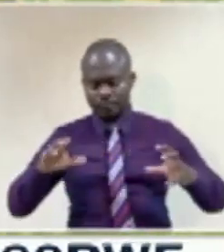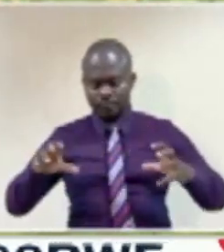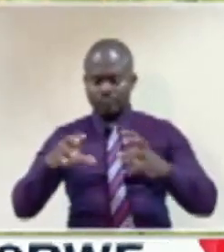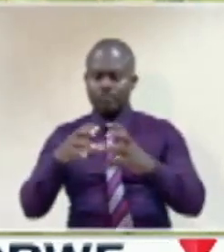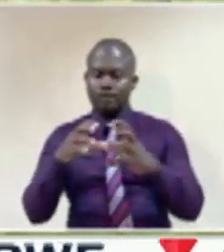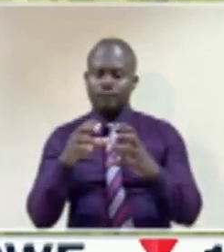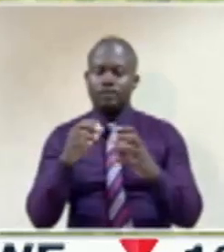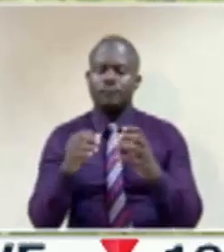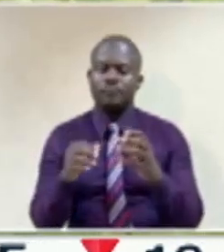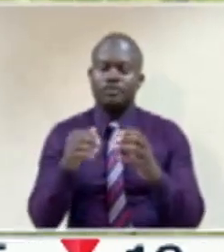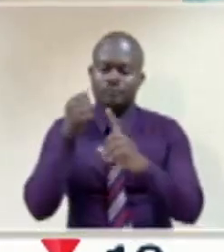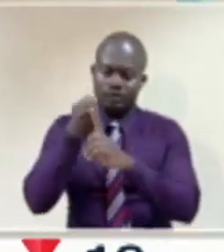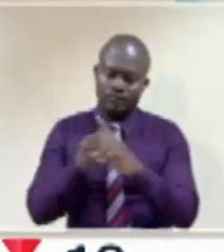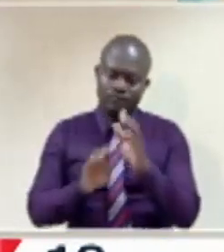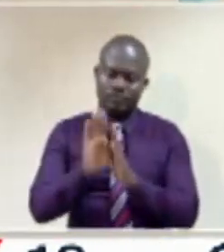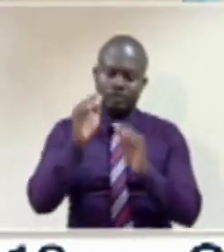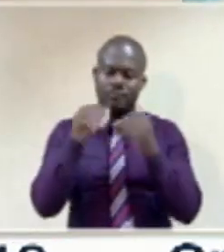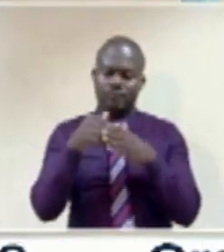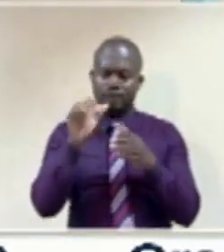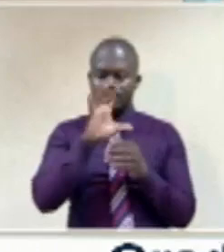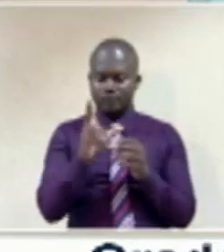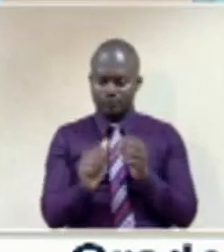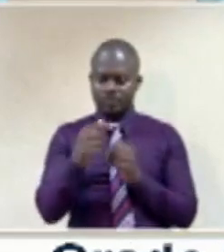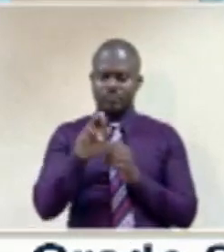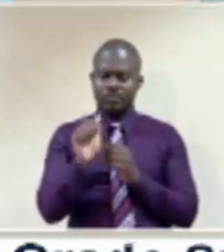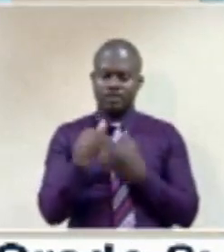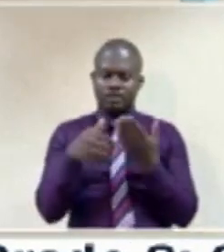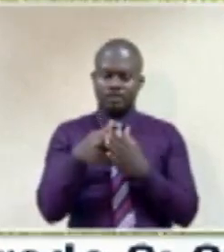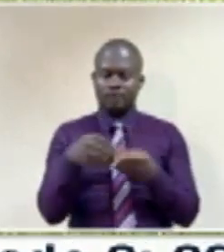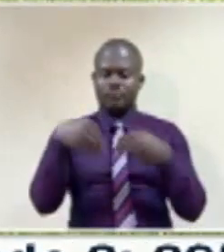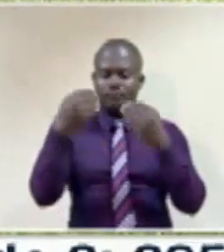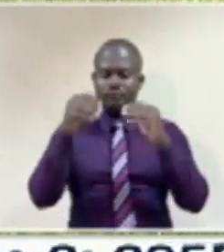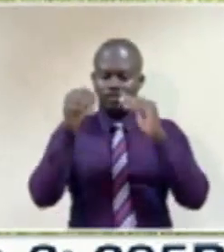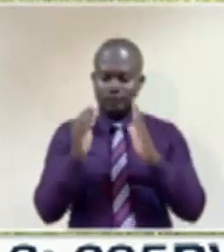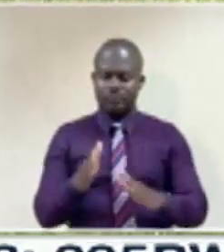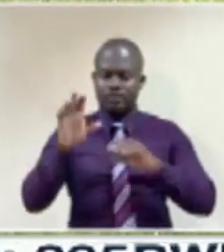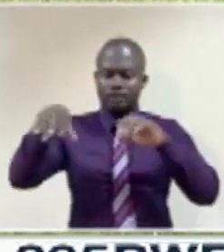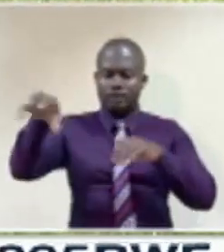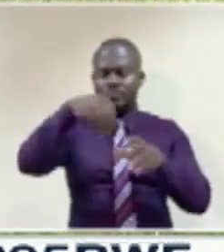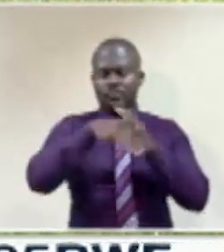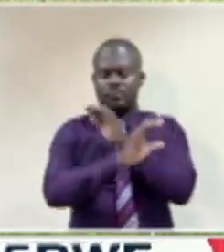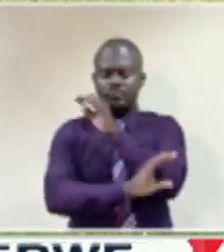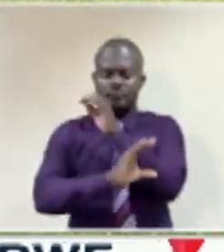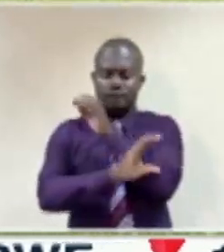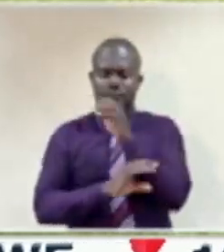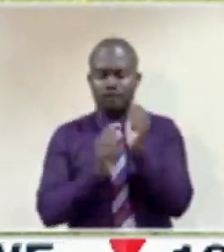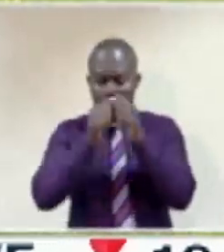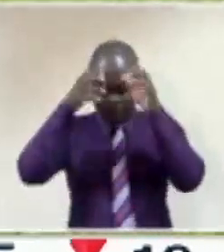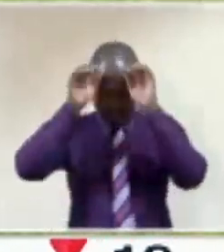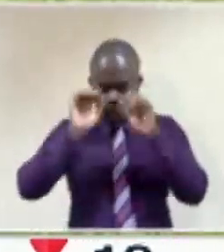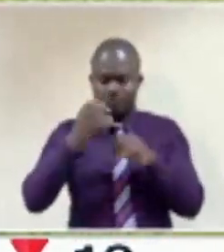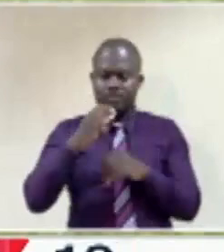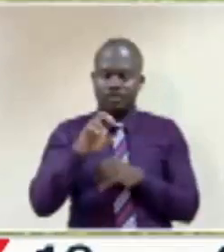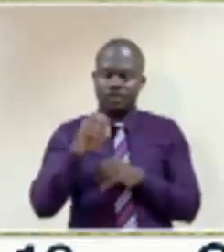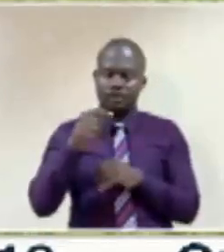riharanira iterambere ry'ubuhinzi muri Afurika Agra. Izi mashini zahawe abahinzi b'umuceri hirya no hino mu gihugu. Perezida wa